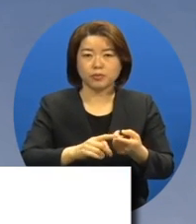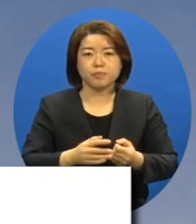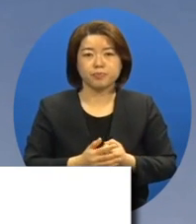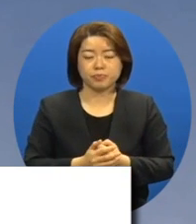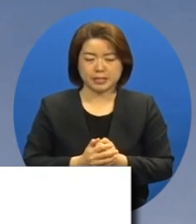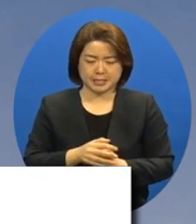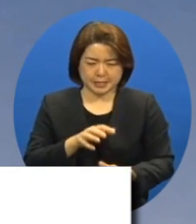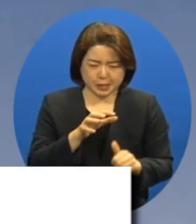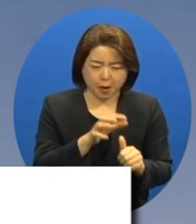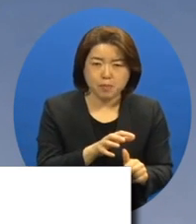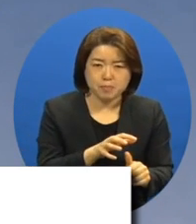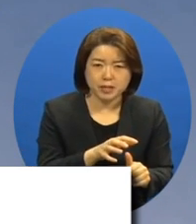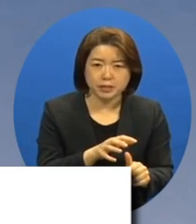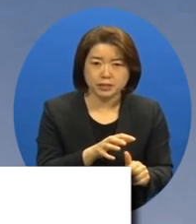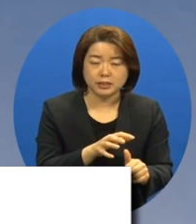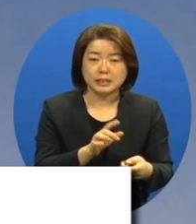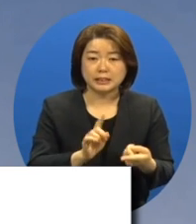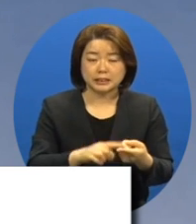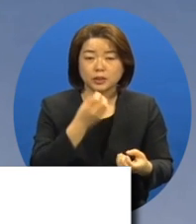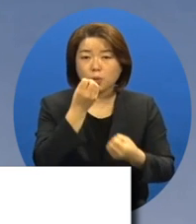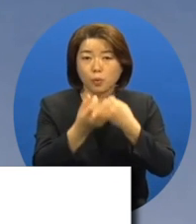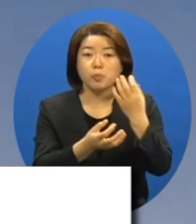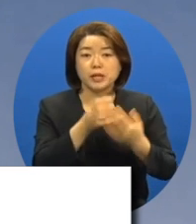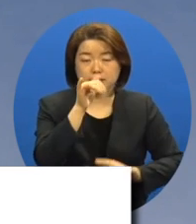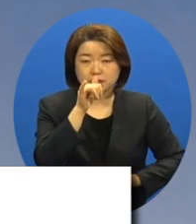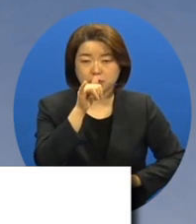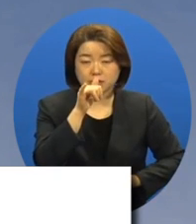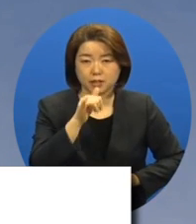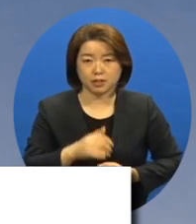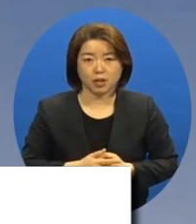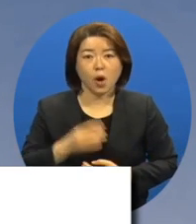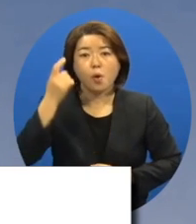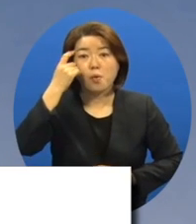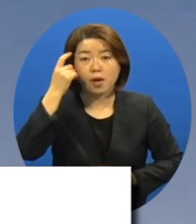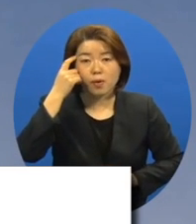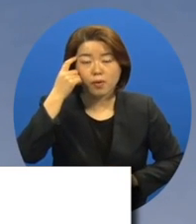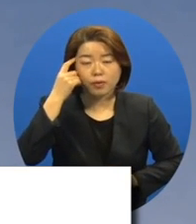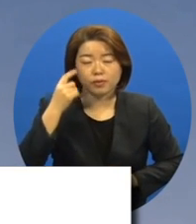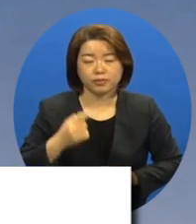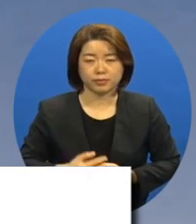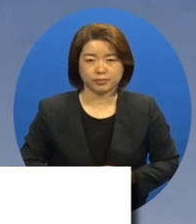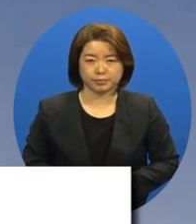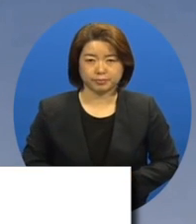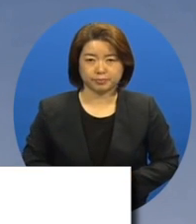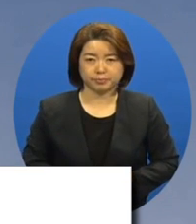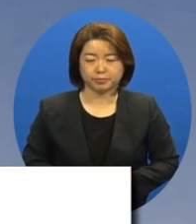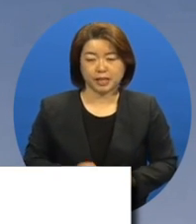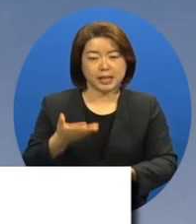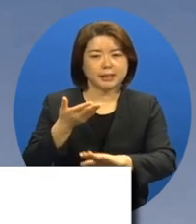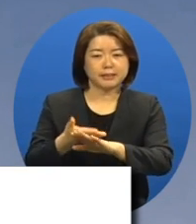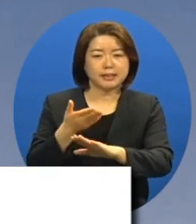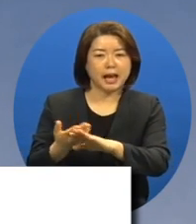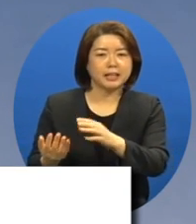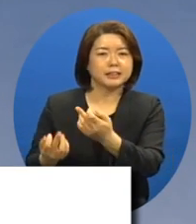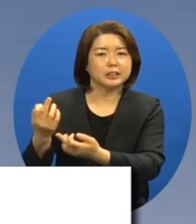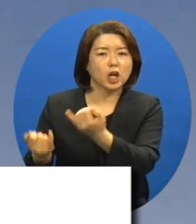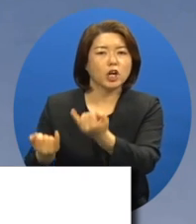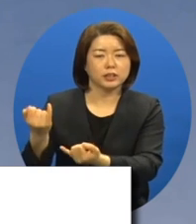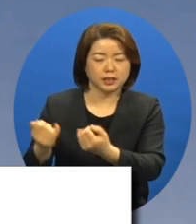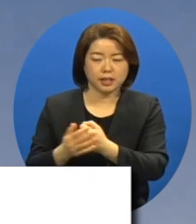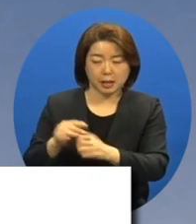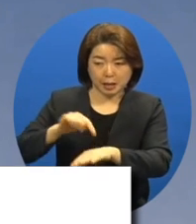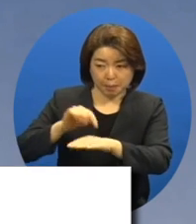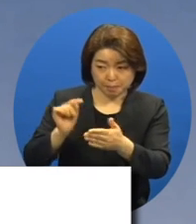엉 매는 그런 고백을 했습니다 왜 그랬습니까 다른 형제 에